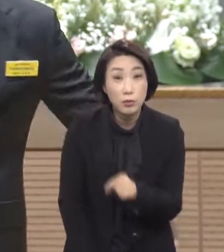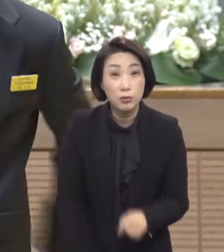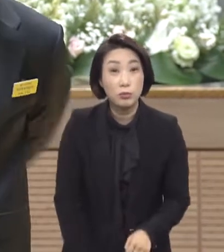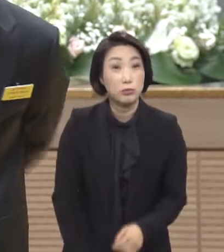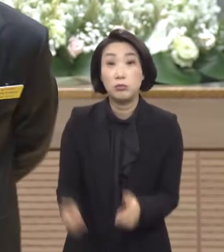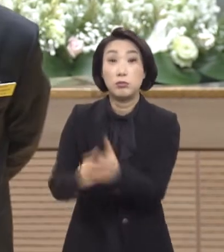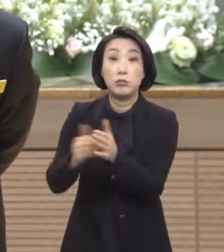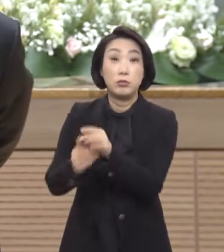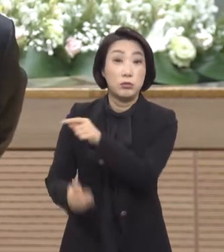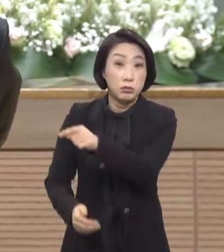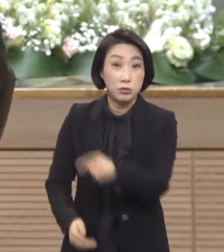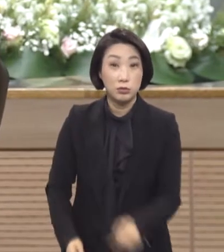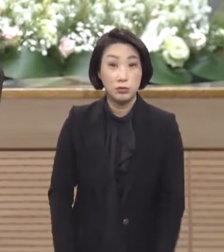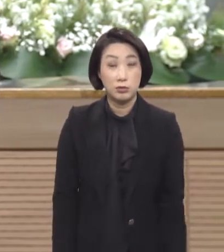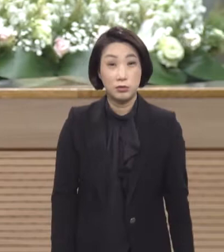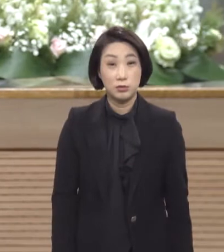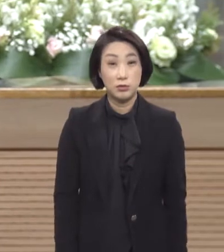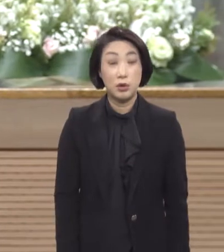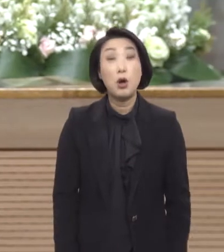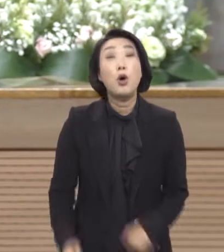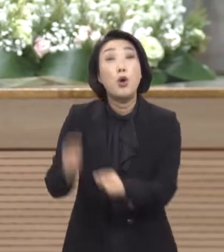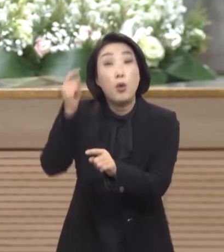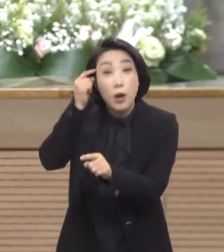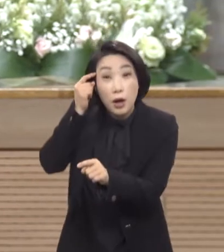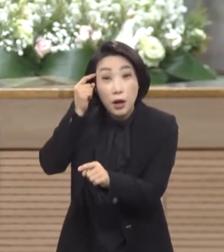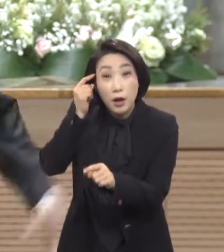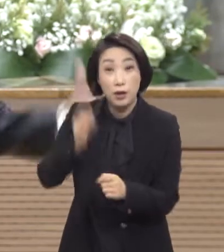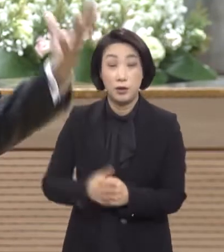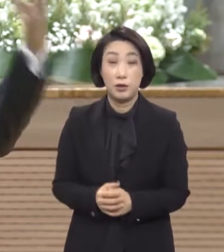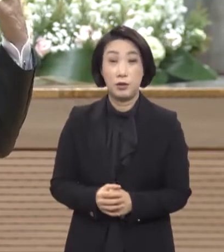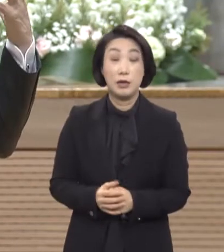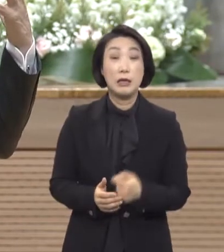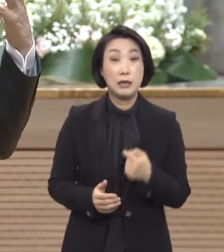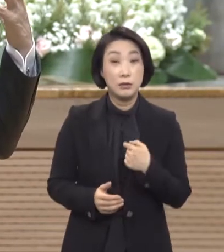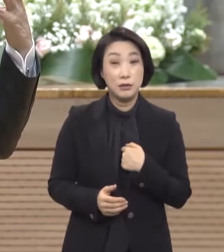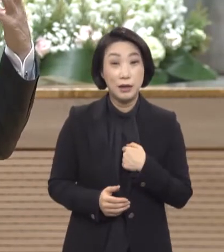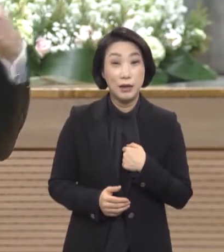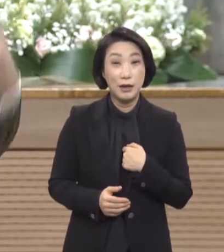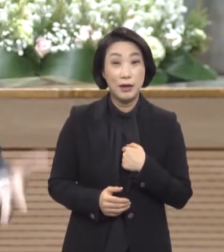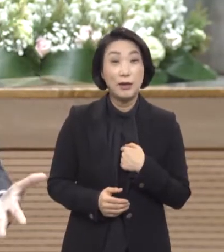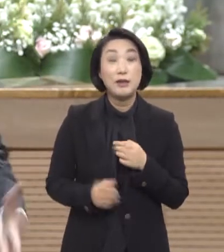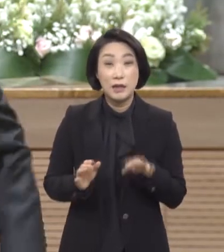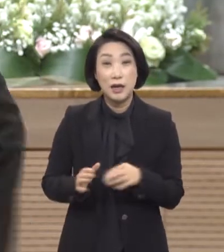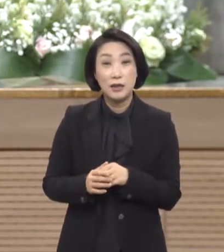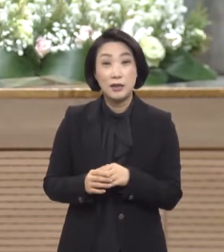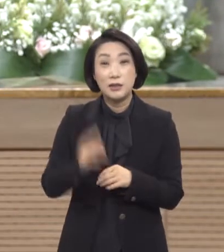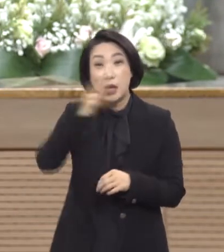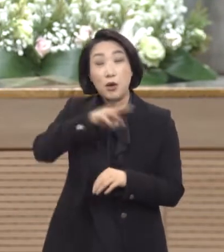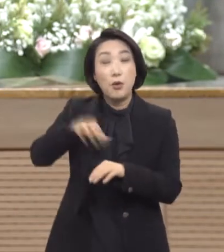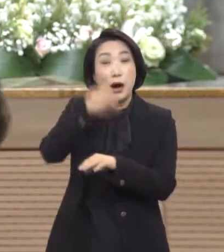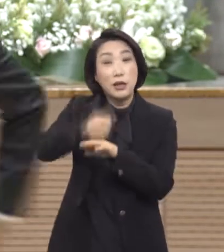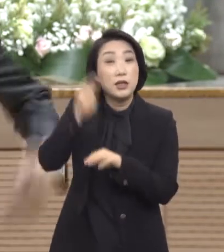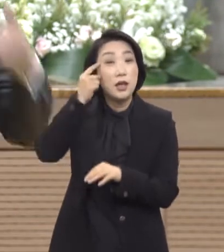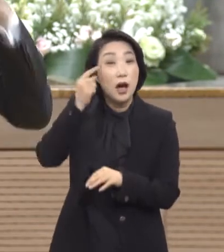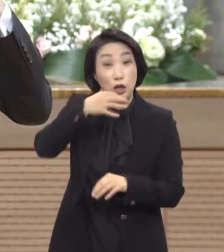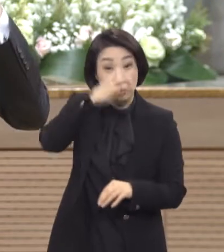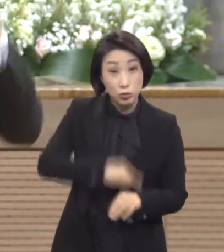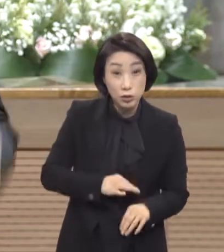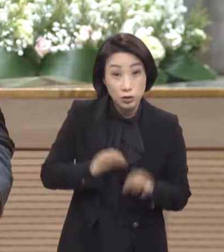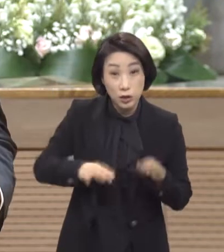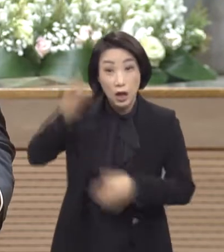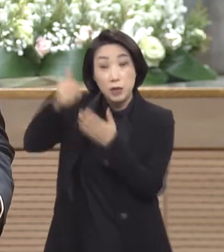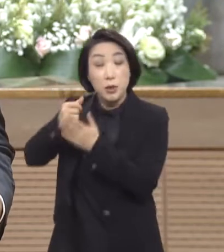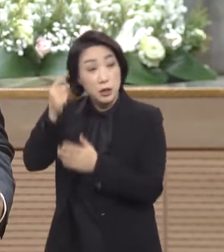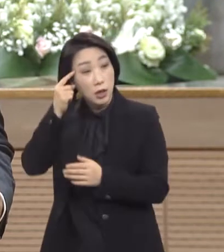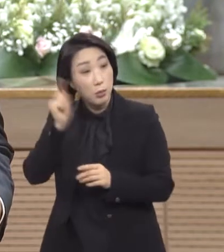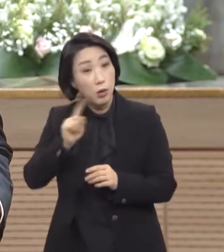끝나고 말았어. 응? 왜 그럴까요? 내가 볼 때는 유익이라 했는데 하나님이 볼 때는